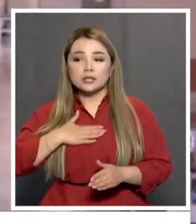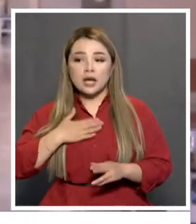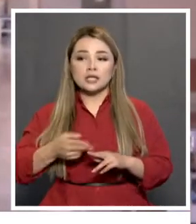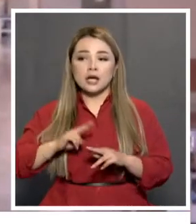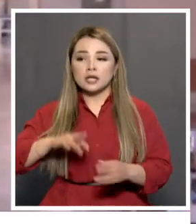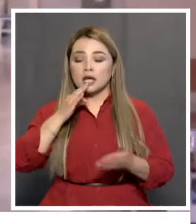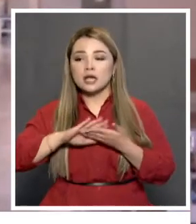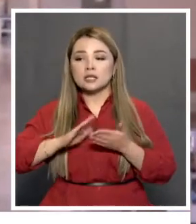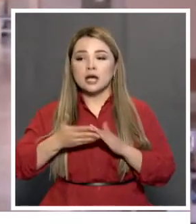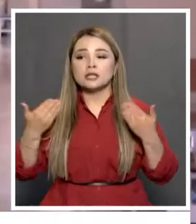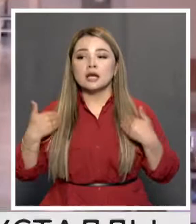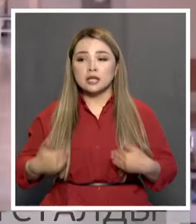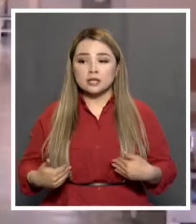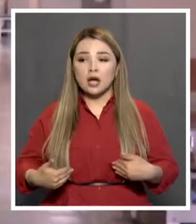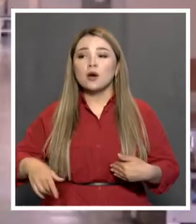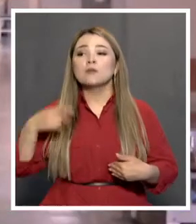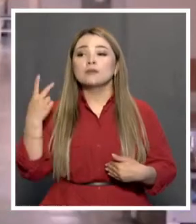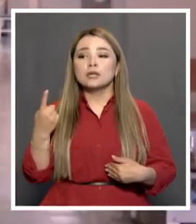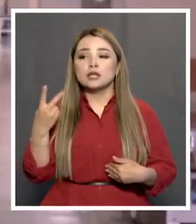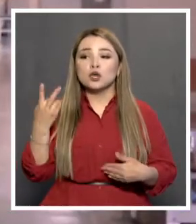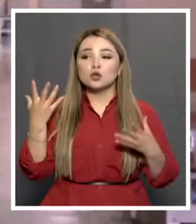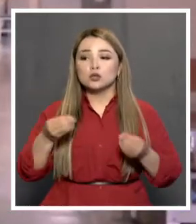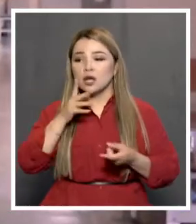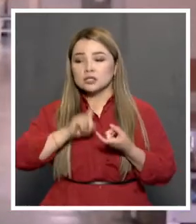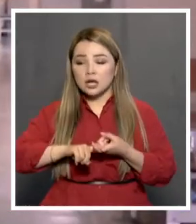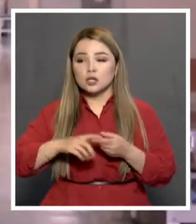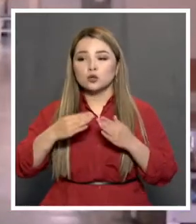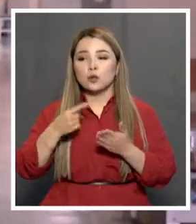болады. Бір екі күнде үйіне шығаруға жоспарлануда.